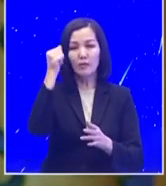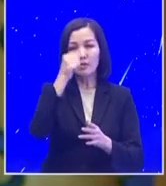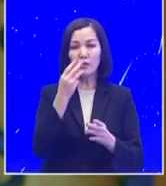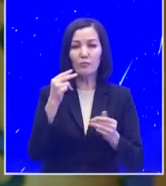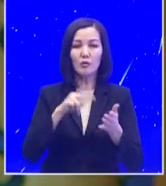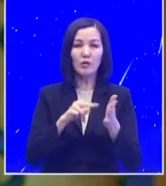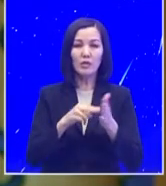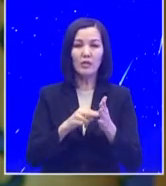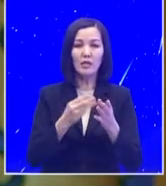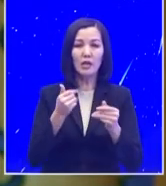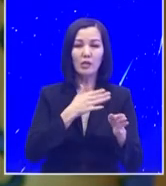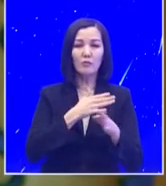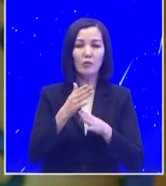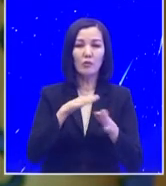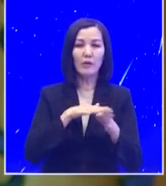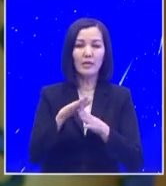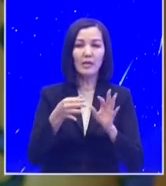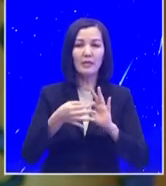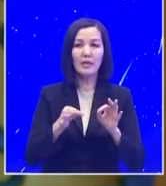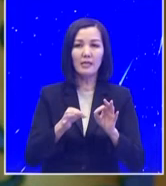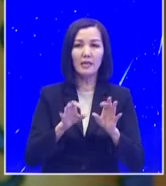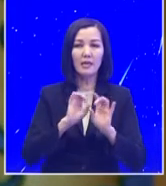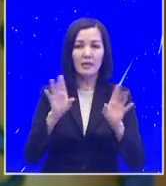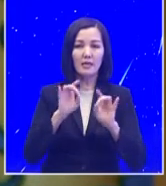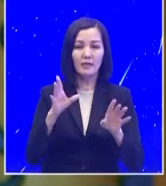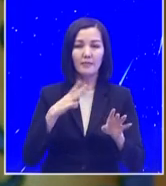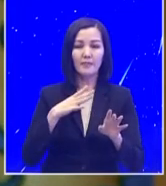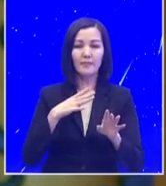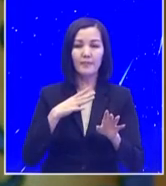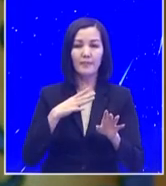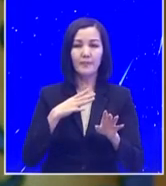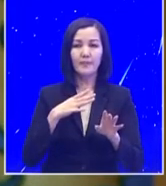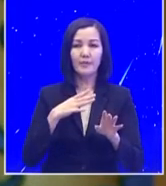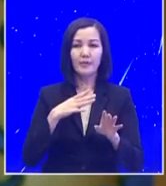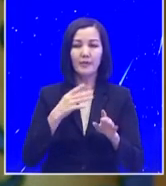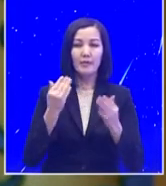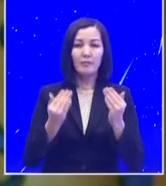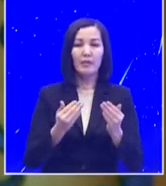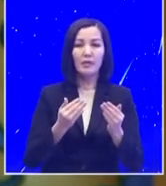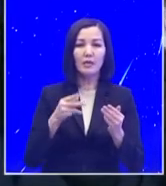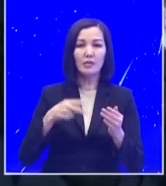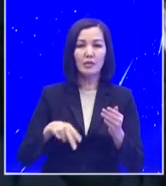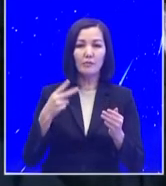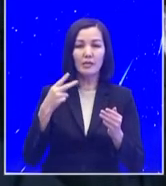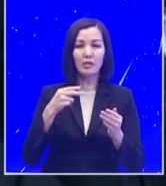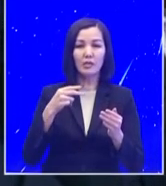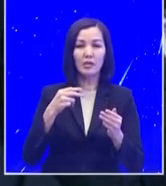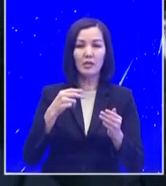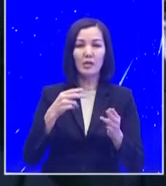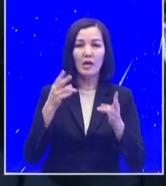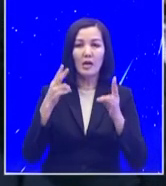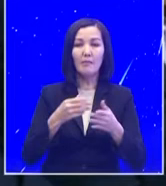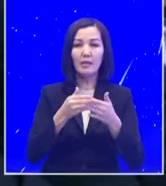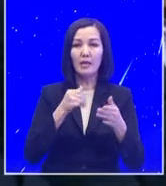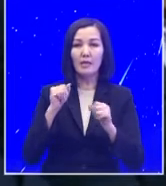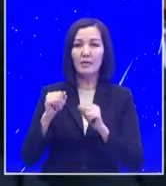бюджеттен қаржы бөлініп, атқарылатын нақты жұмыстарға қысқаша тоқталып өткім келеді. Биылғы жылы апатты жағдайларының алдын алу